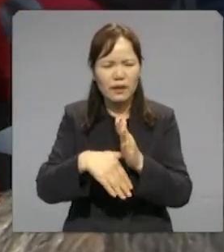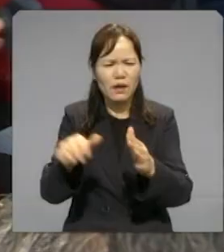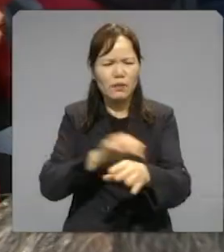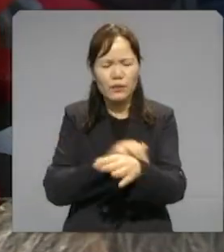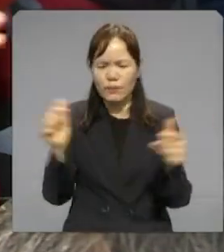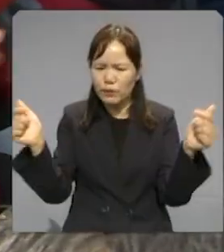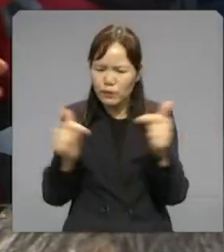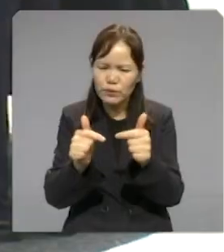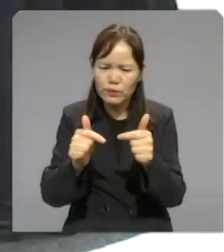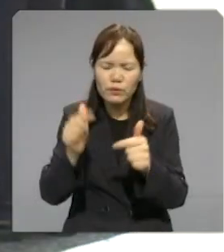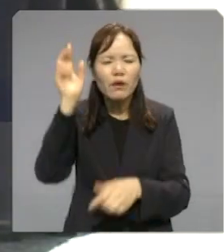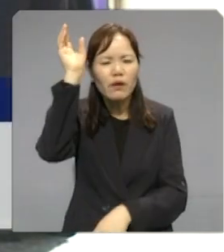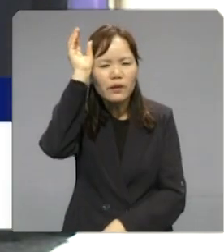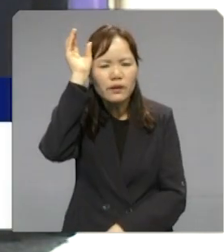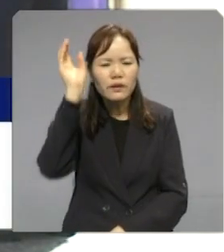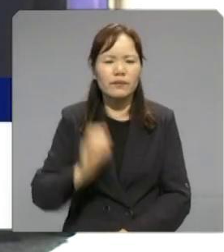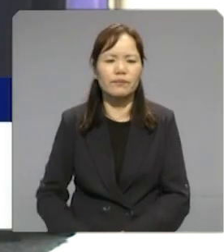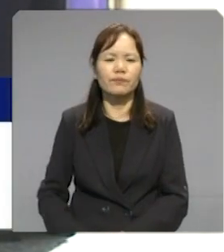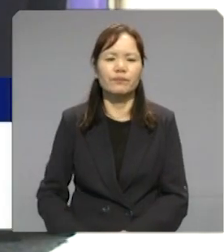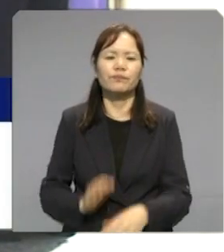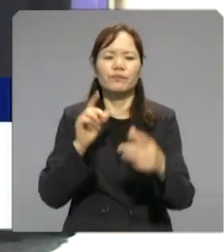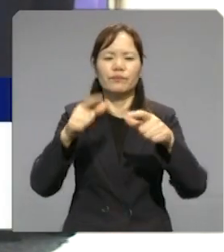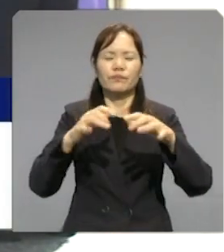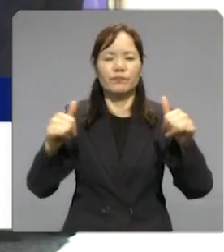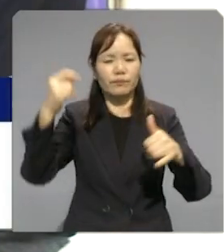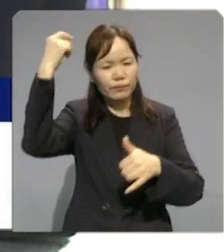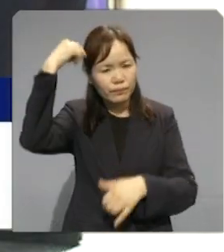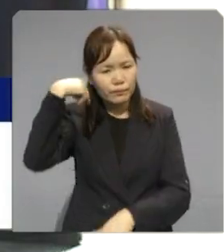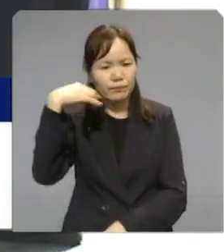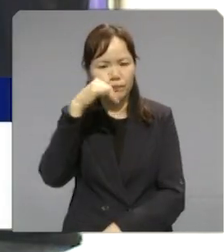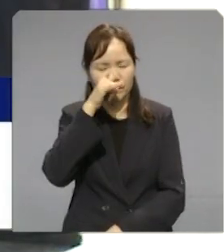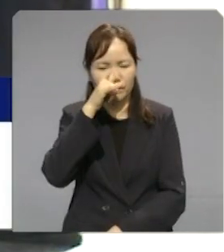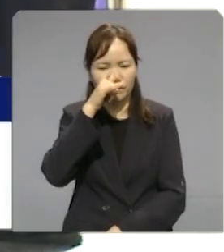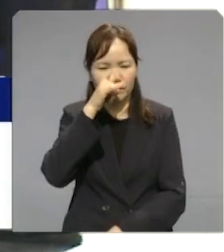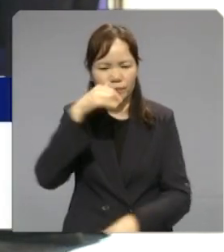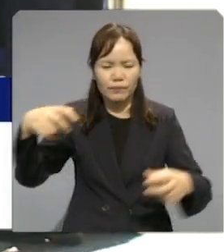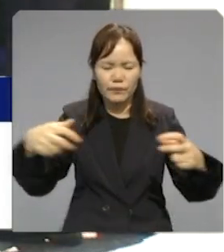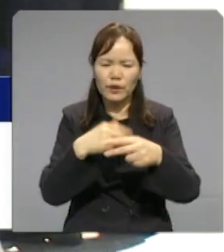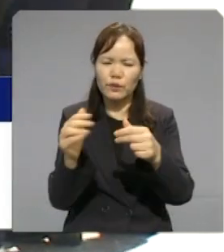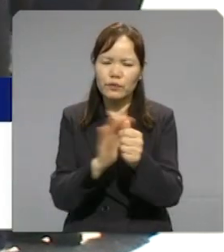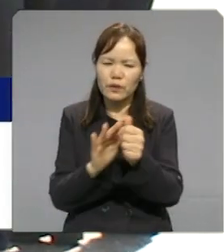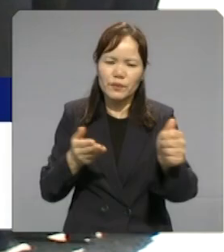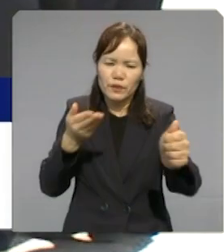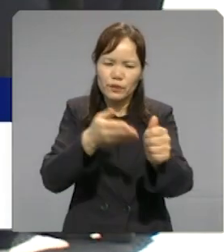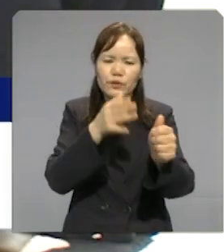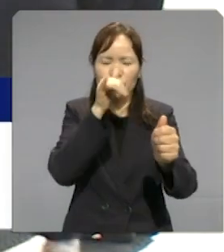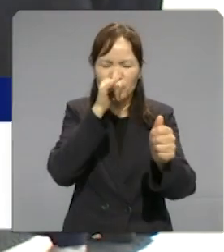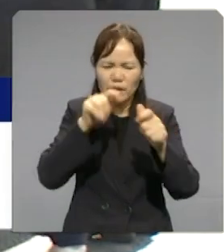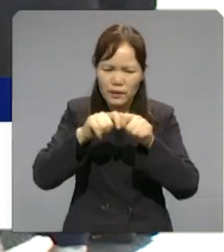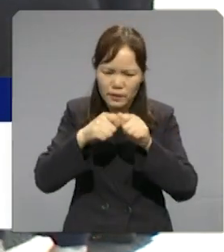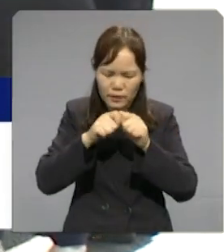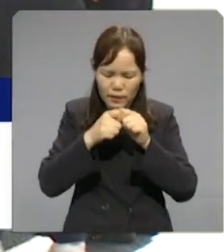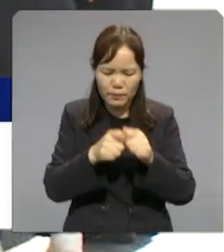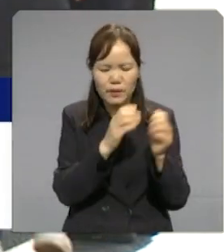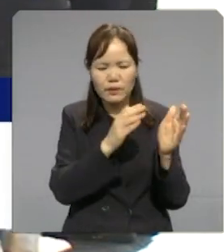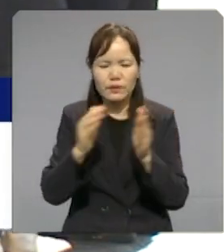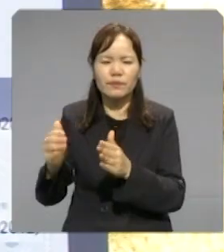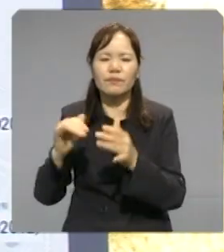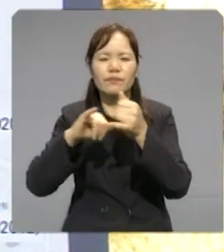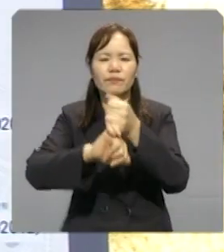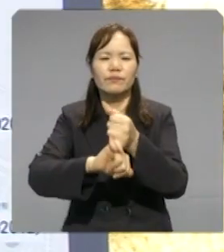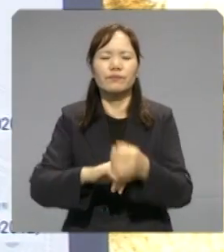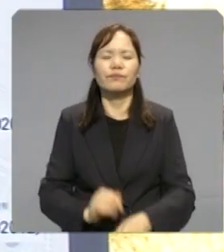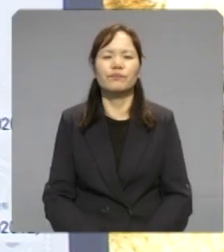전망했습니다. 앞으로도 주민들 체감할 수 있는 높은 수준의 교통 서비스가 제공될 수 있도록 세밀하게